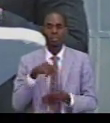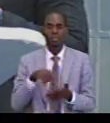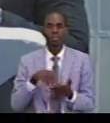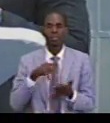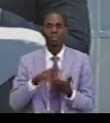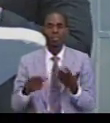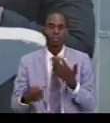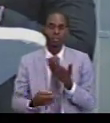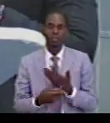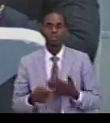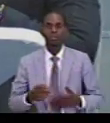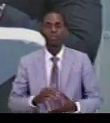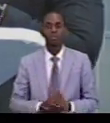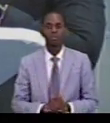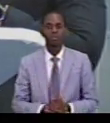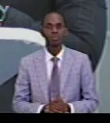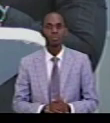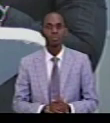Kolani